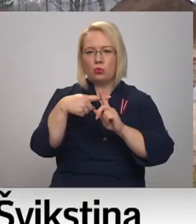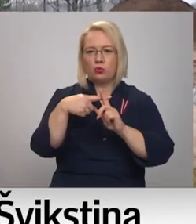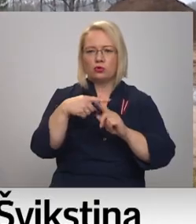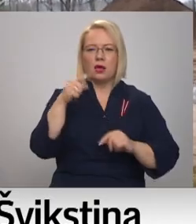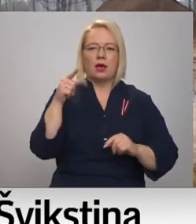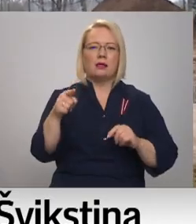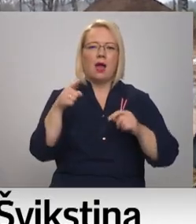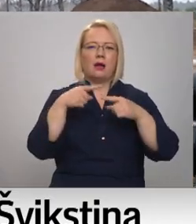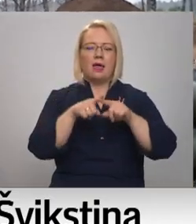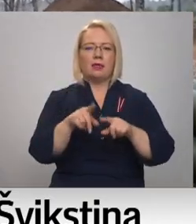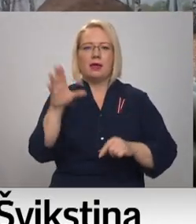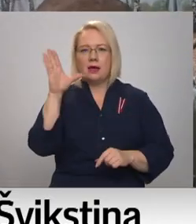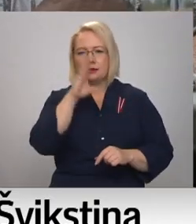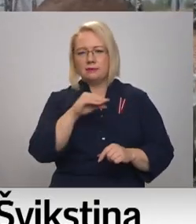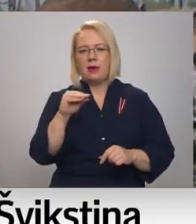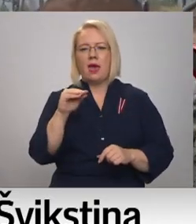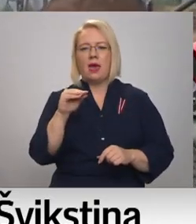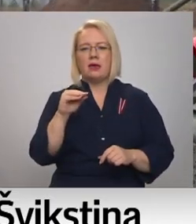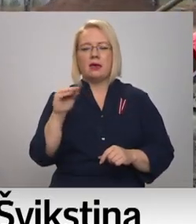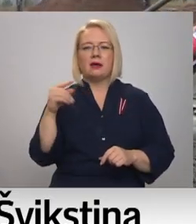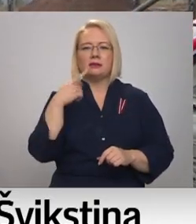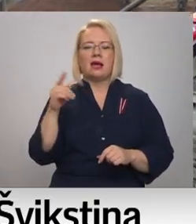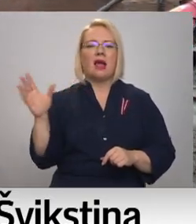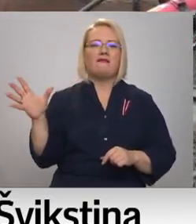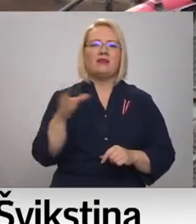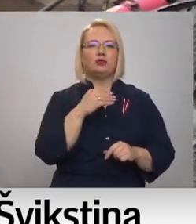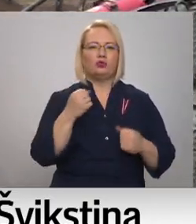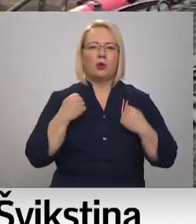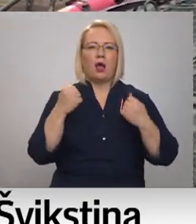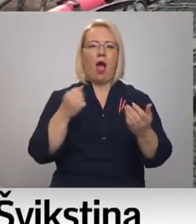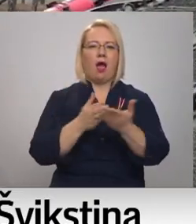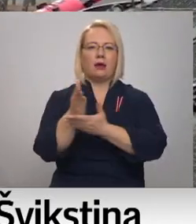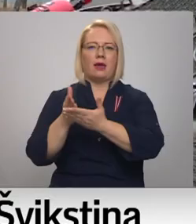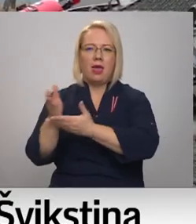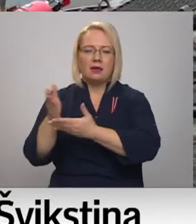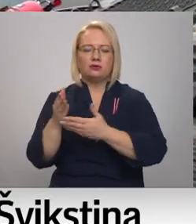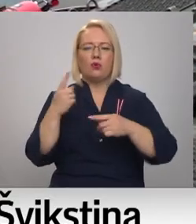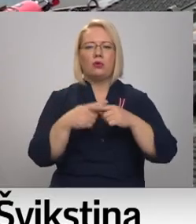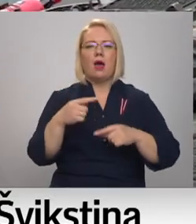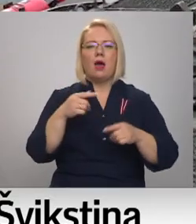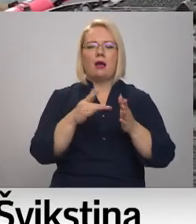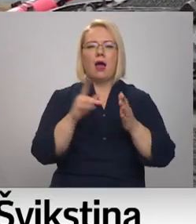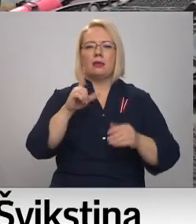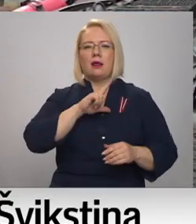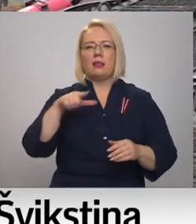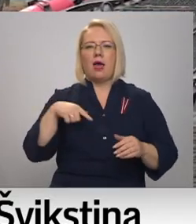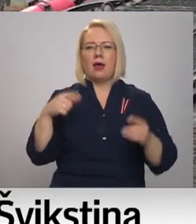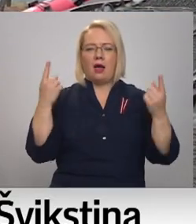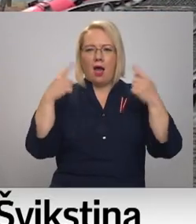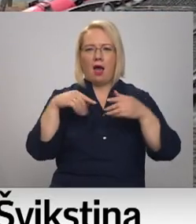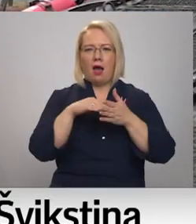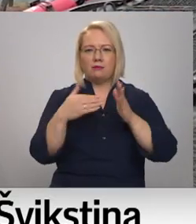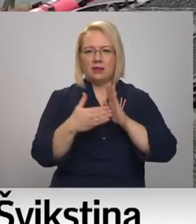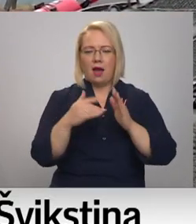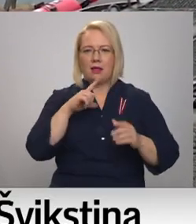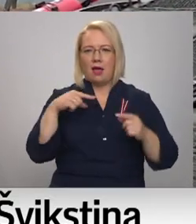šī tehnika spēja, varētu teikt, ir visur gājies. Tādā ziņā, kad jūs zināt, kāda ir Latvijas laikapstākļa, tagad arī var redzēt, kad